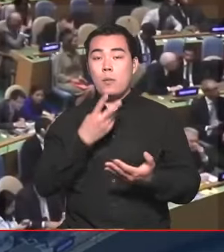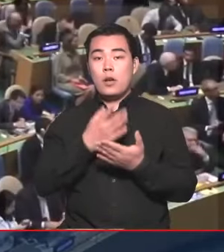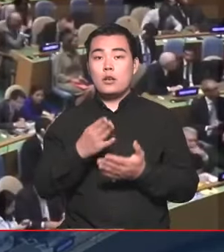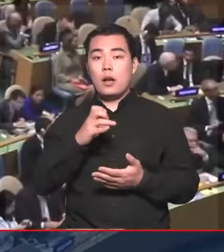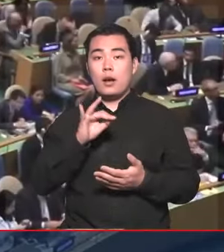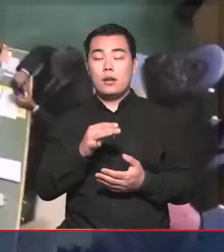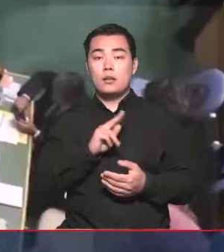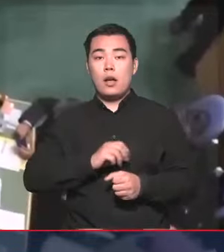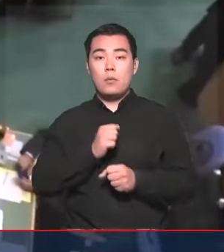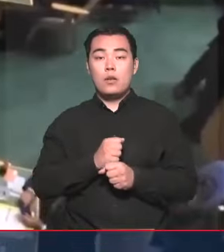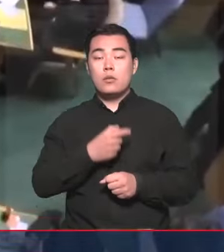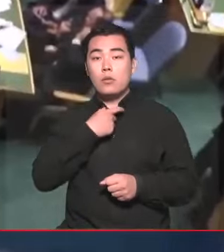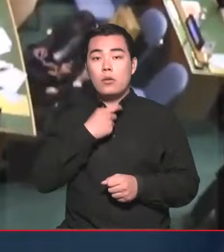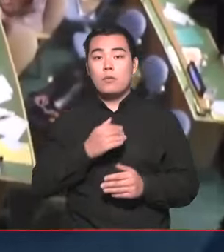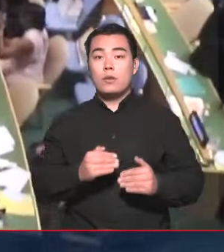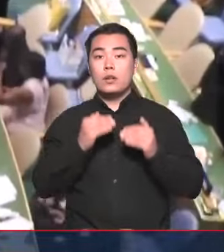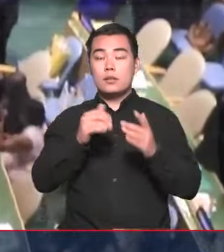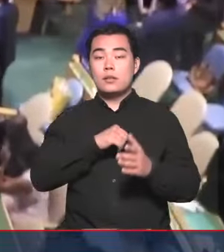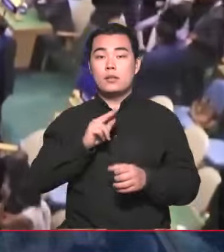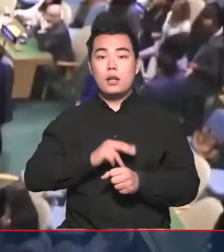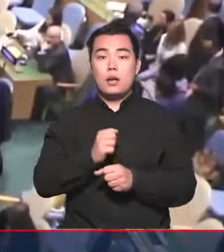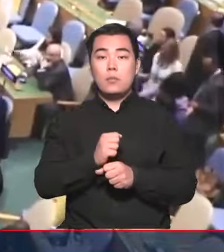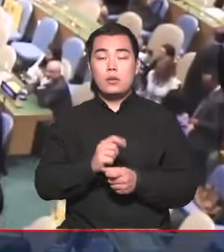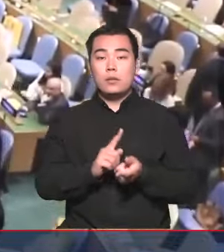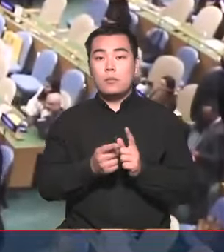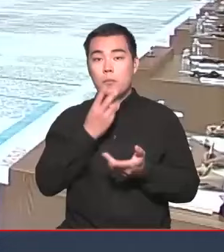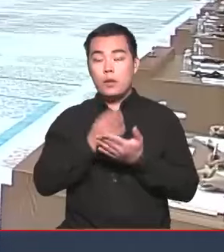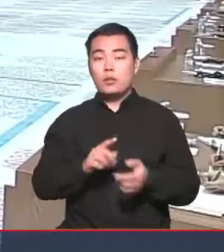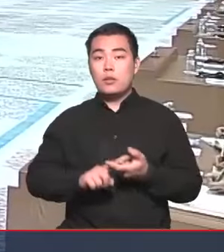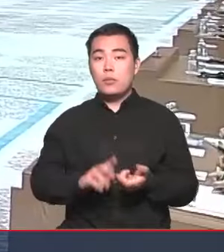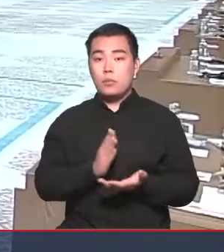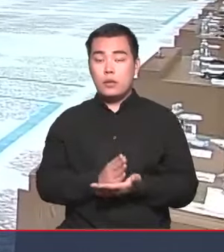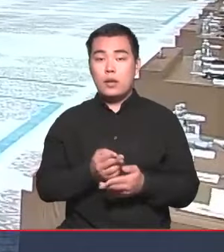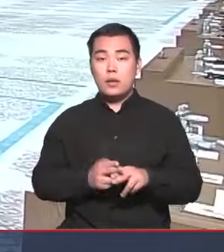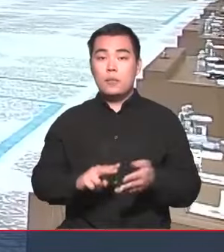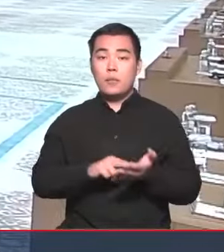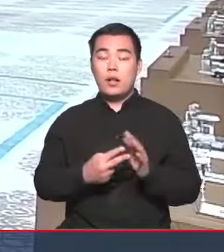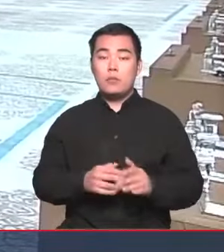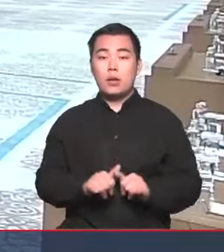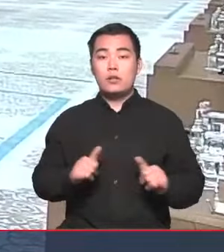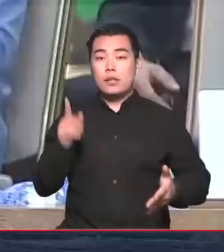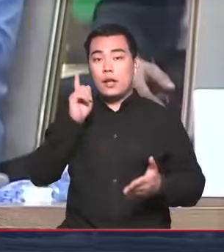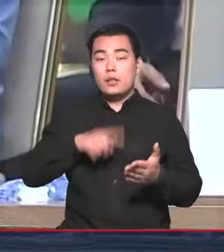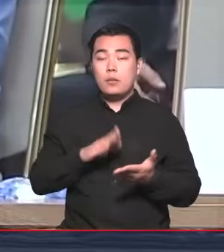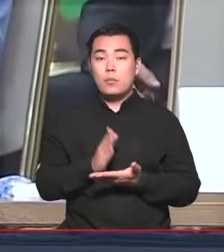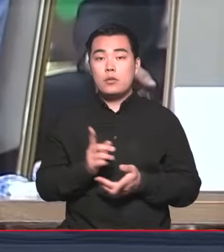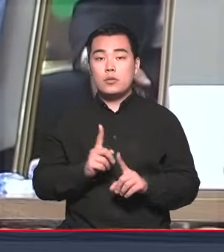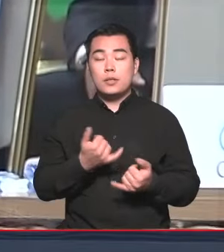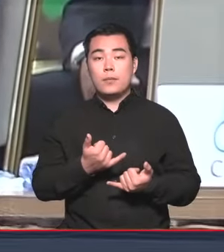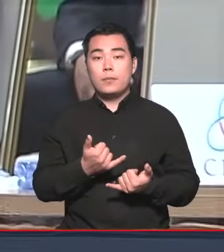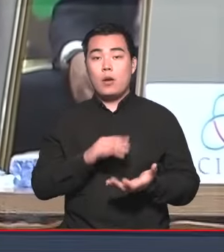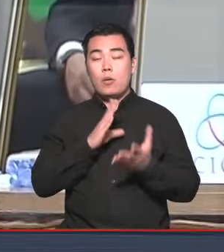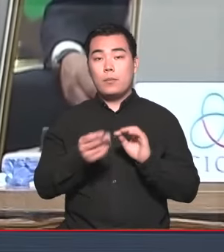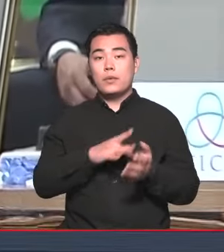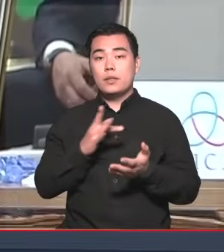ынтымақтастығы ұйымының дауысы жоғарыдағы құрылымның күшеюіне ықпал ете алады. В этом плане большая надежда возлагается. Біздің ордақ